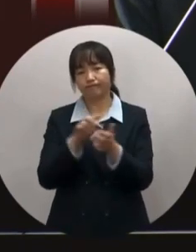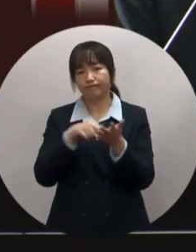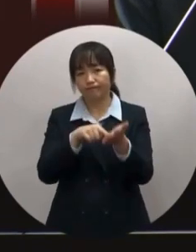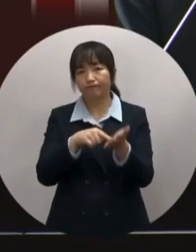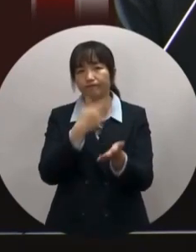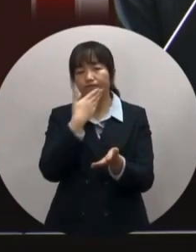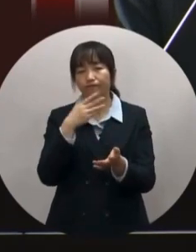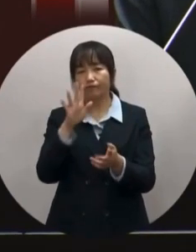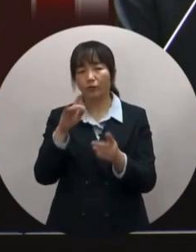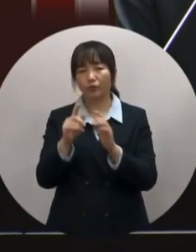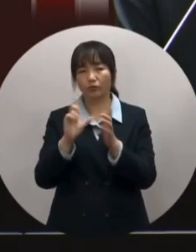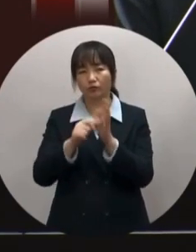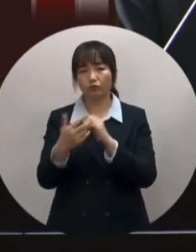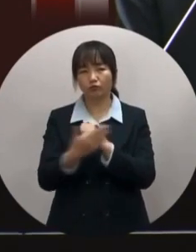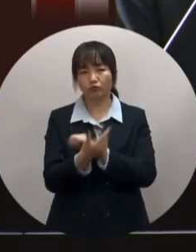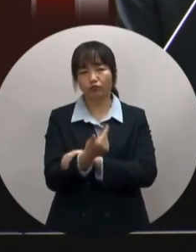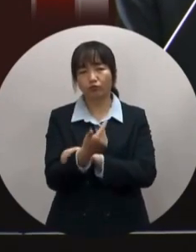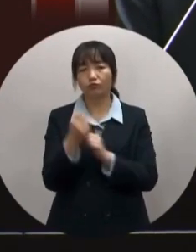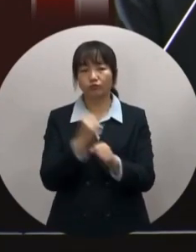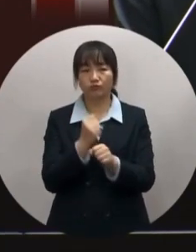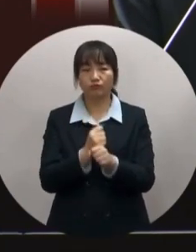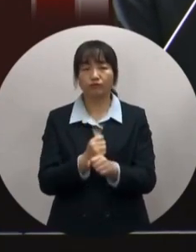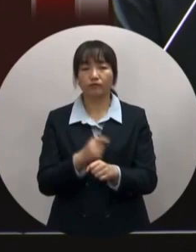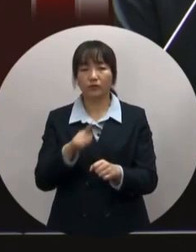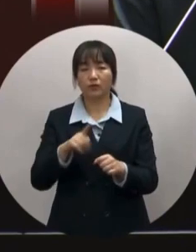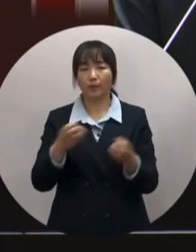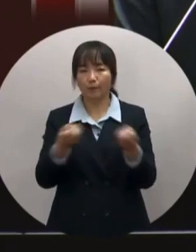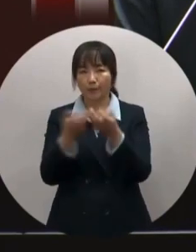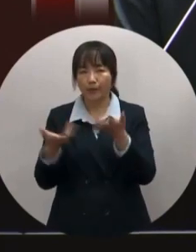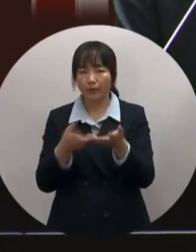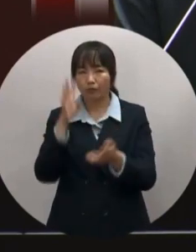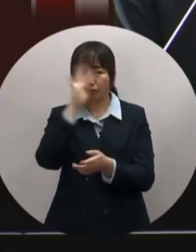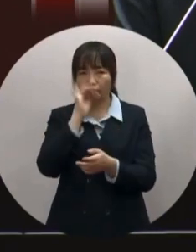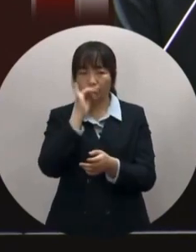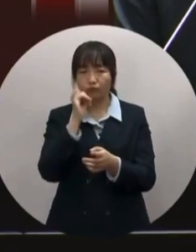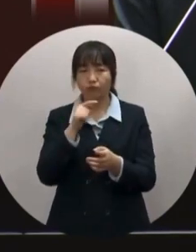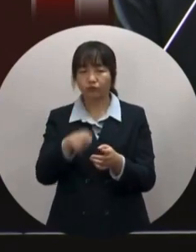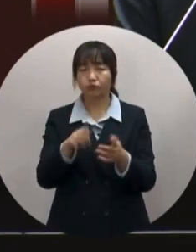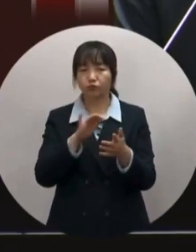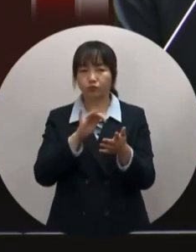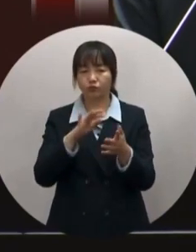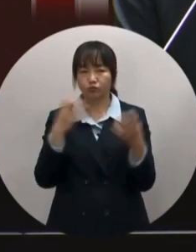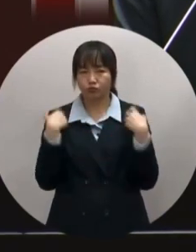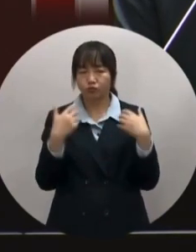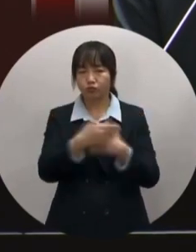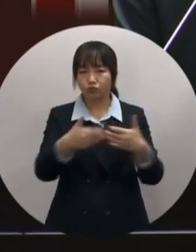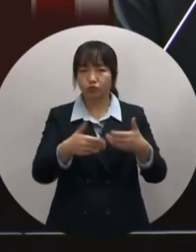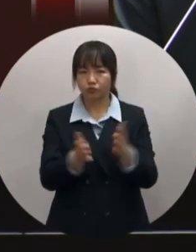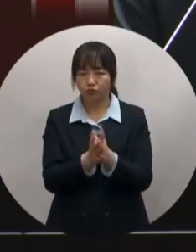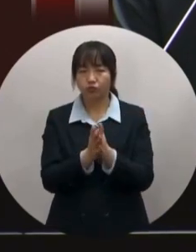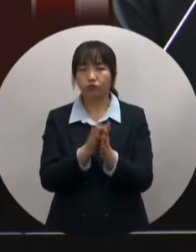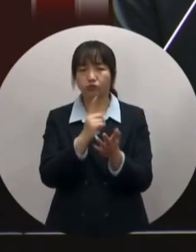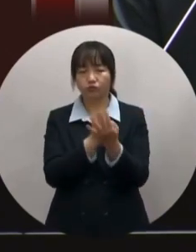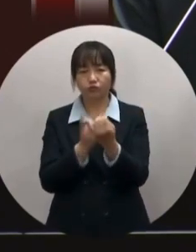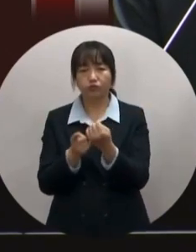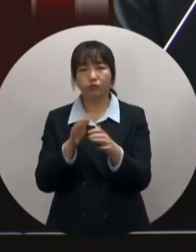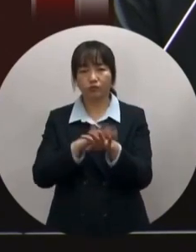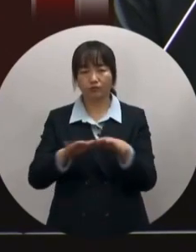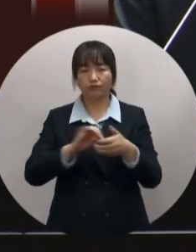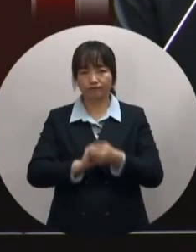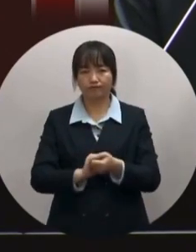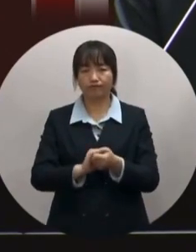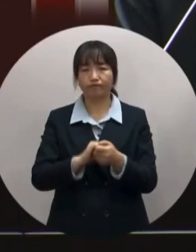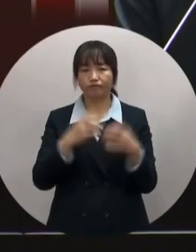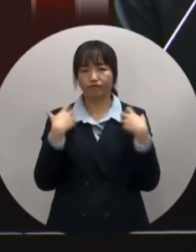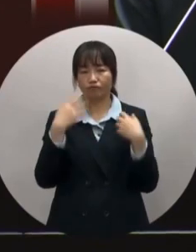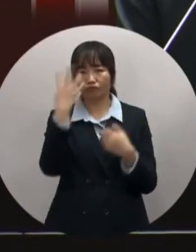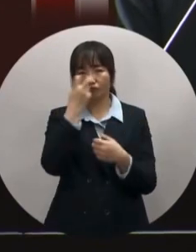權益而且加速辦理那這個事故的調查運安會也好交通部也好我想檢調單